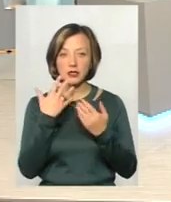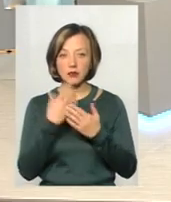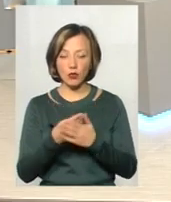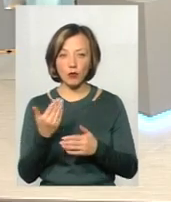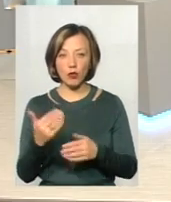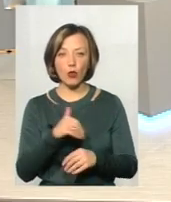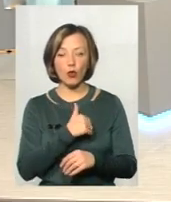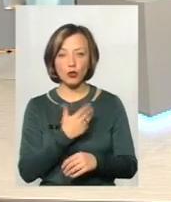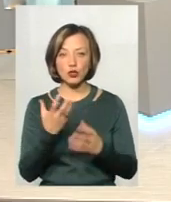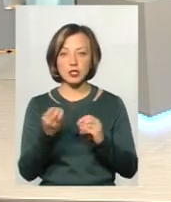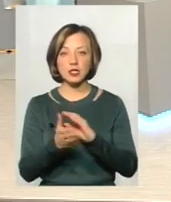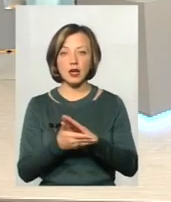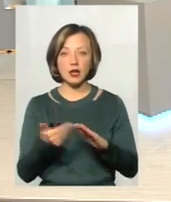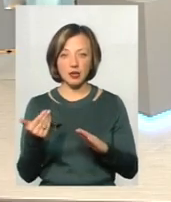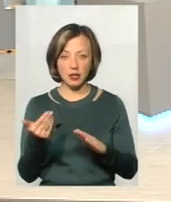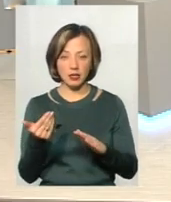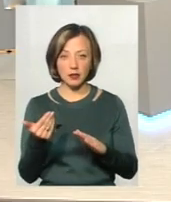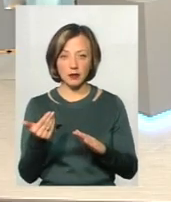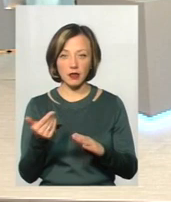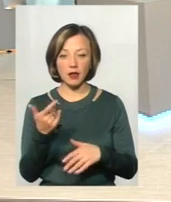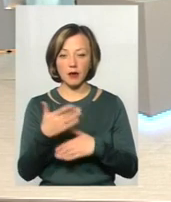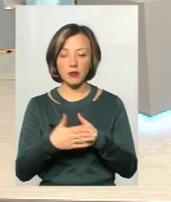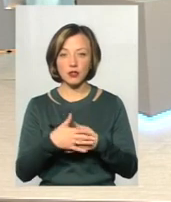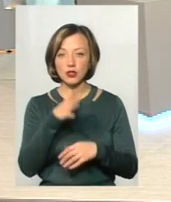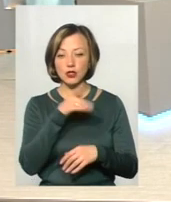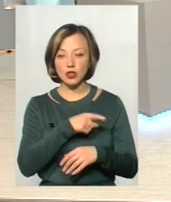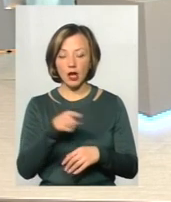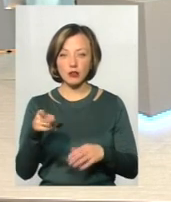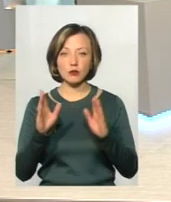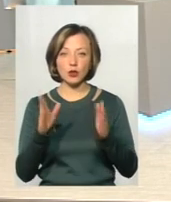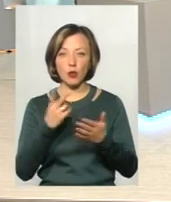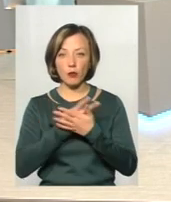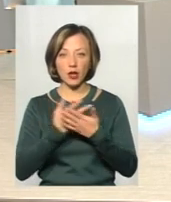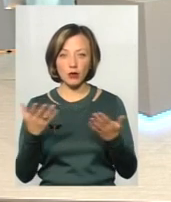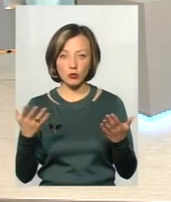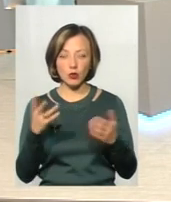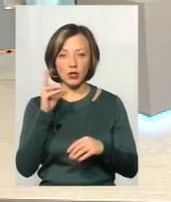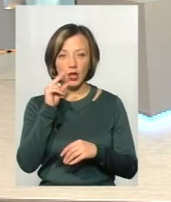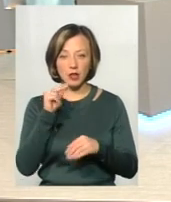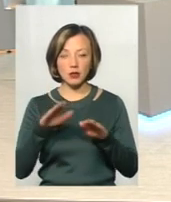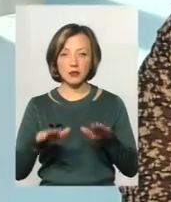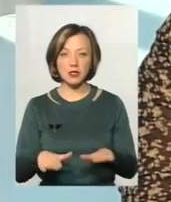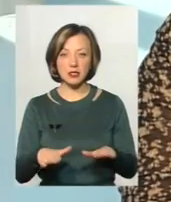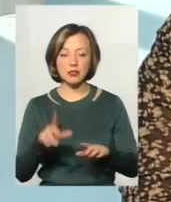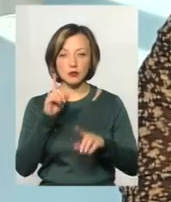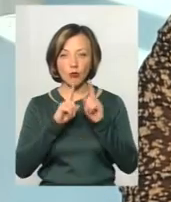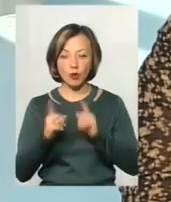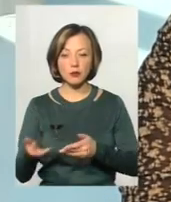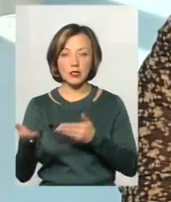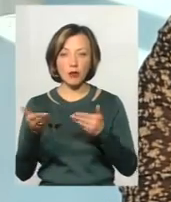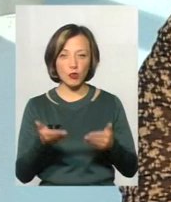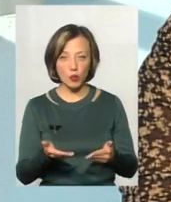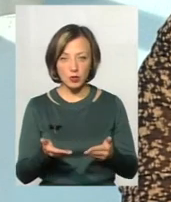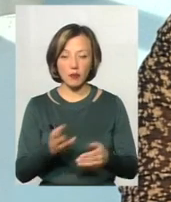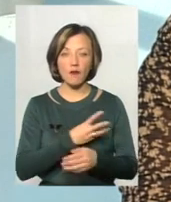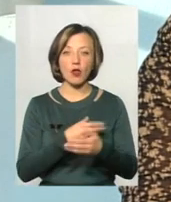сторони хочу ще закликати, так, в найближчий час буде оприлюднено дату і місце зборів. Ми